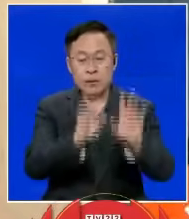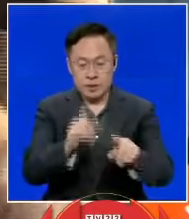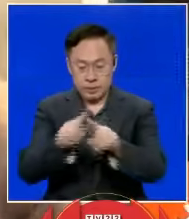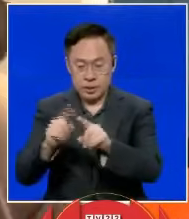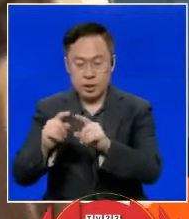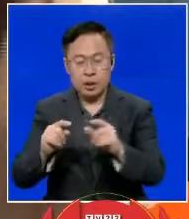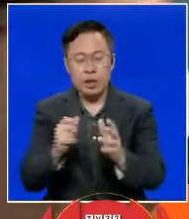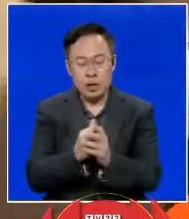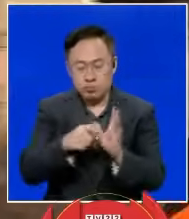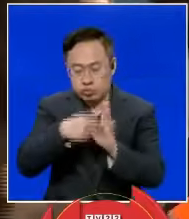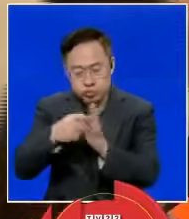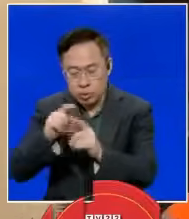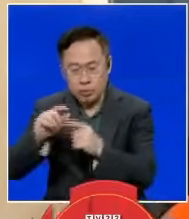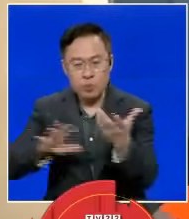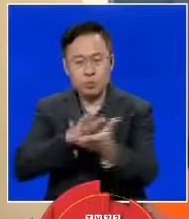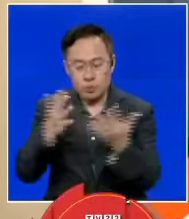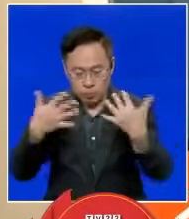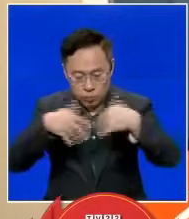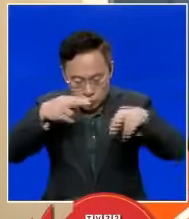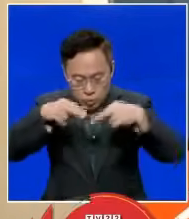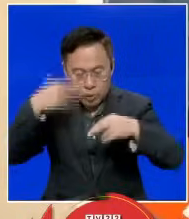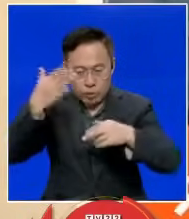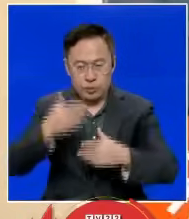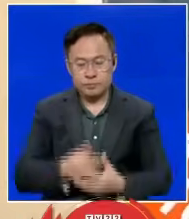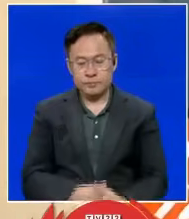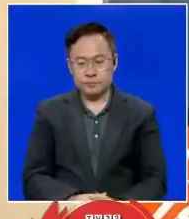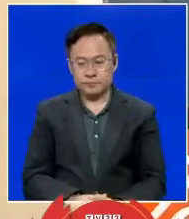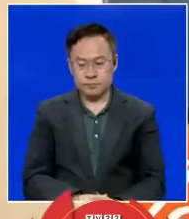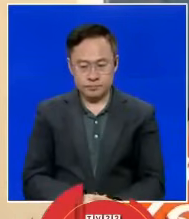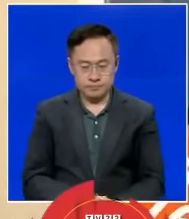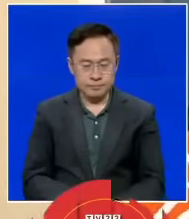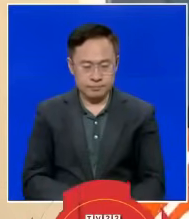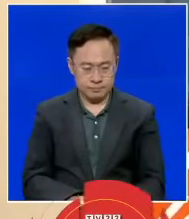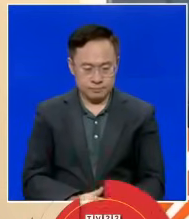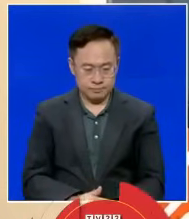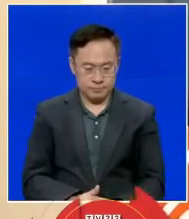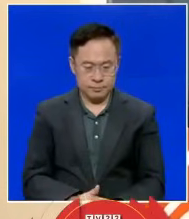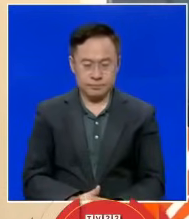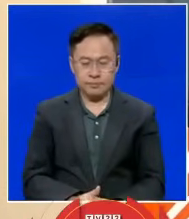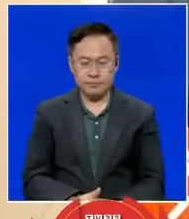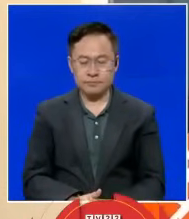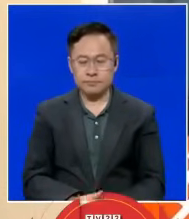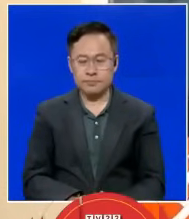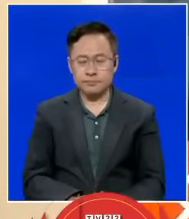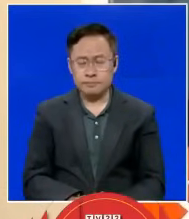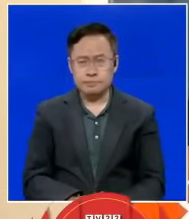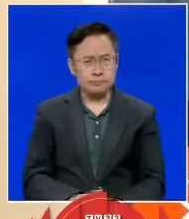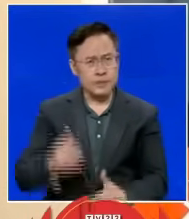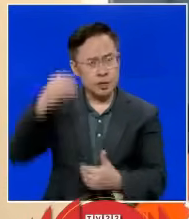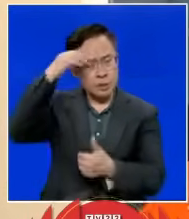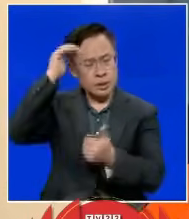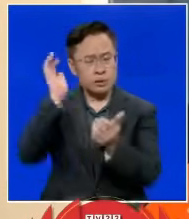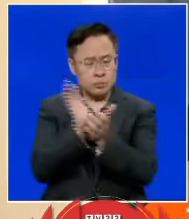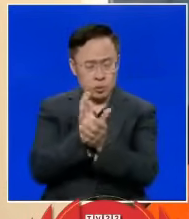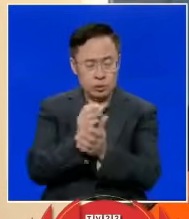างหลายๆเรื่องนะครับ มีถามในกรณีที่บอกว่าเอ๊มีอดีตตำรวจเนี่ย